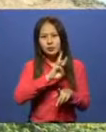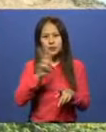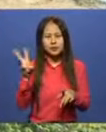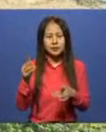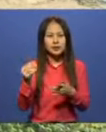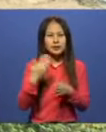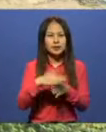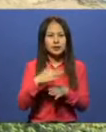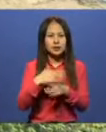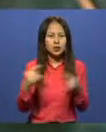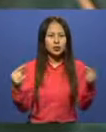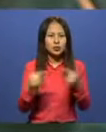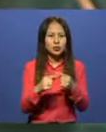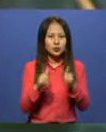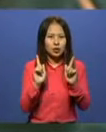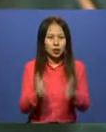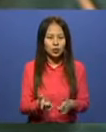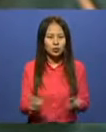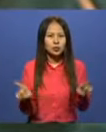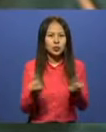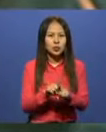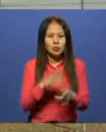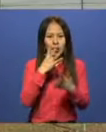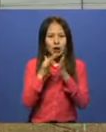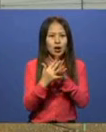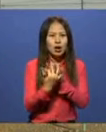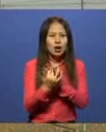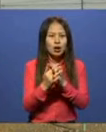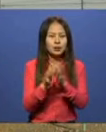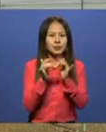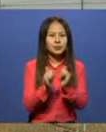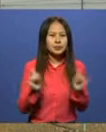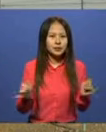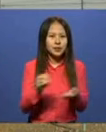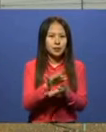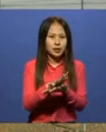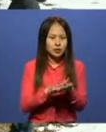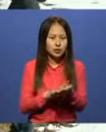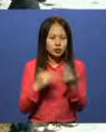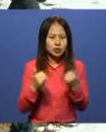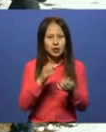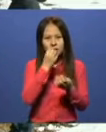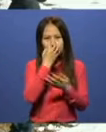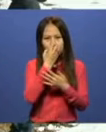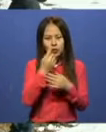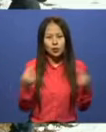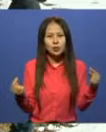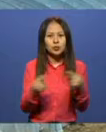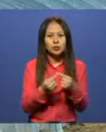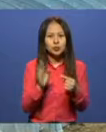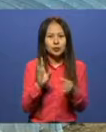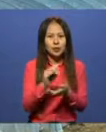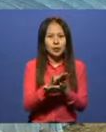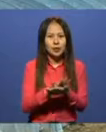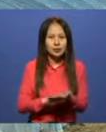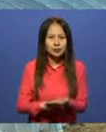алып, жылыжай салуды жөн санапты. Соңғы жылдары ауылды көркейту жұмыстары қарқынды жүруде. Ал гүлдер сырттан тасымалданады, дейді Марат.